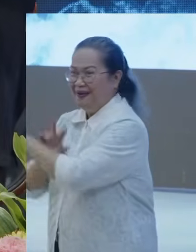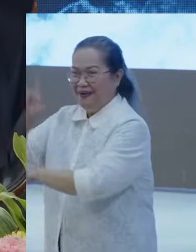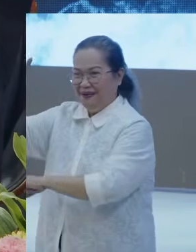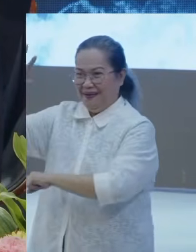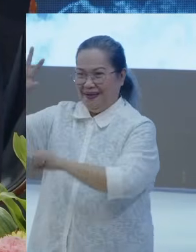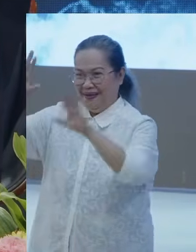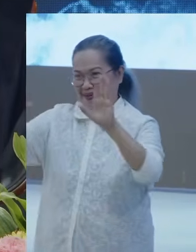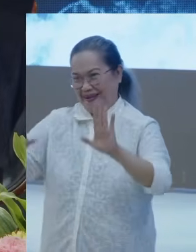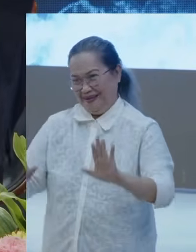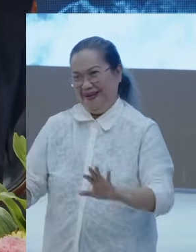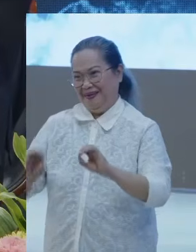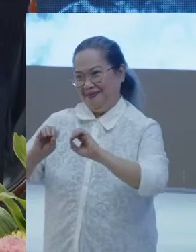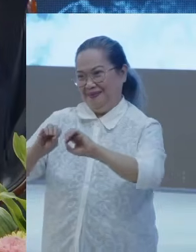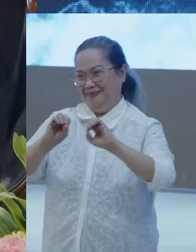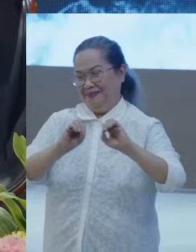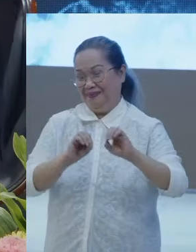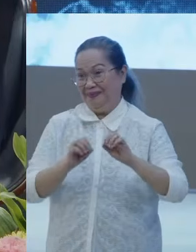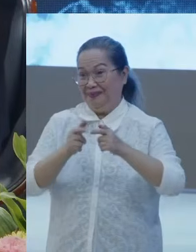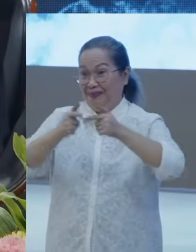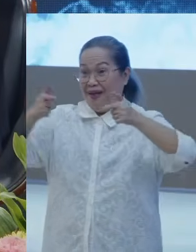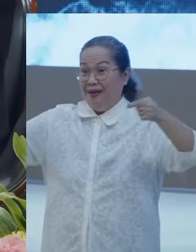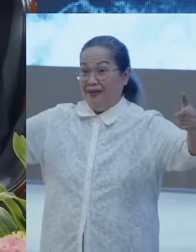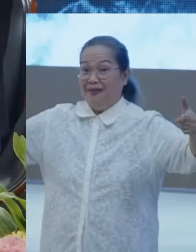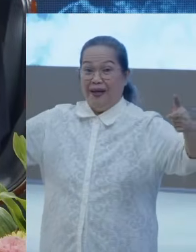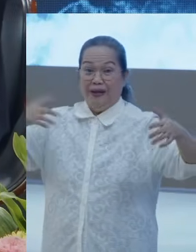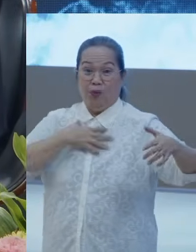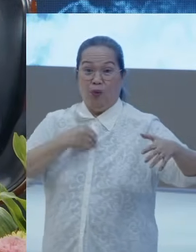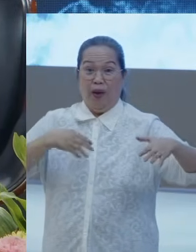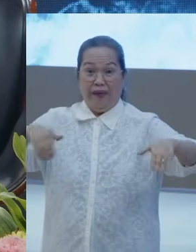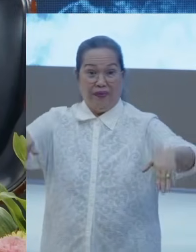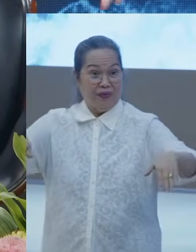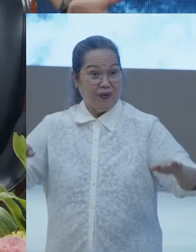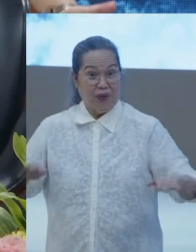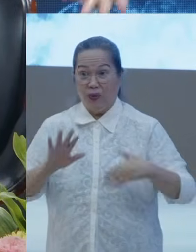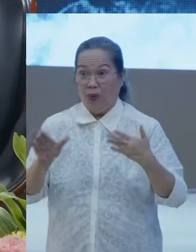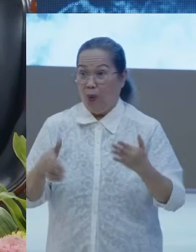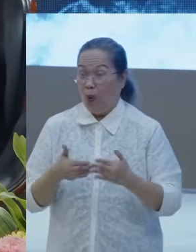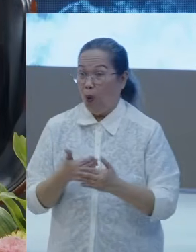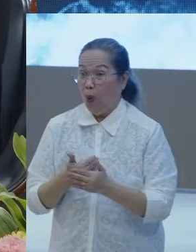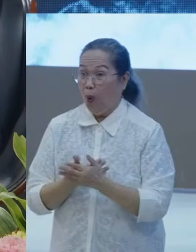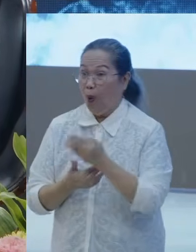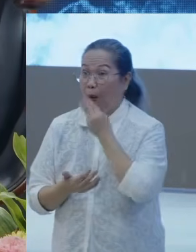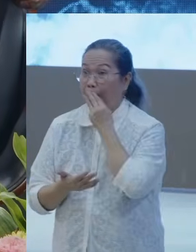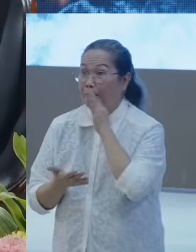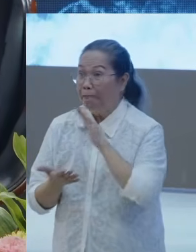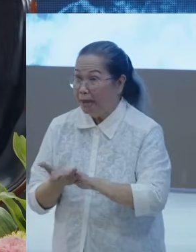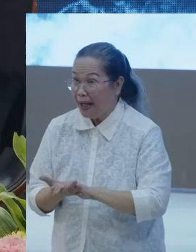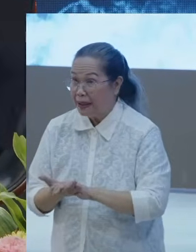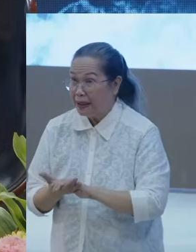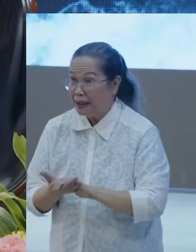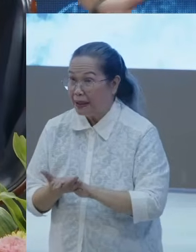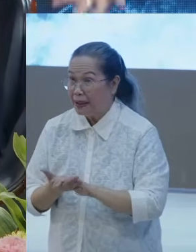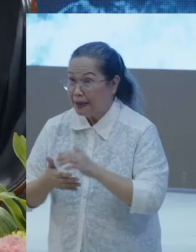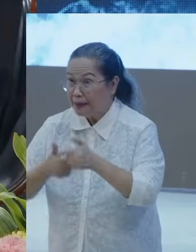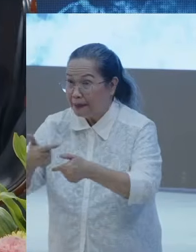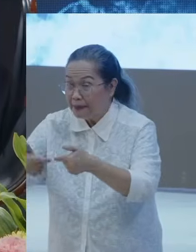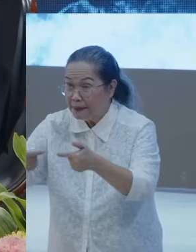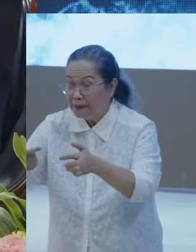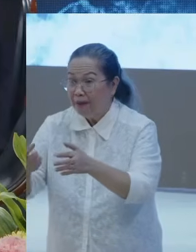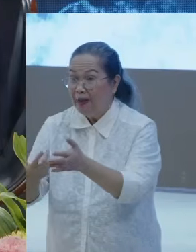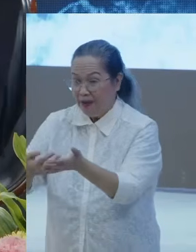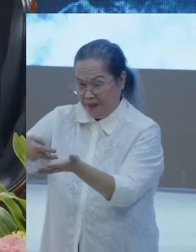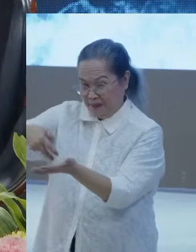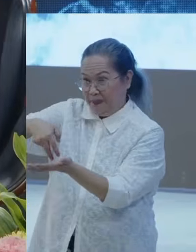from now. The Great White Throne Judgment, lahat ng wicked evil of the ages will be